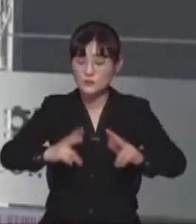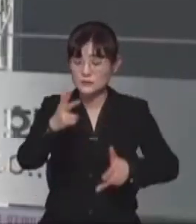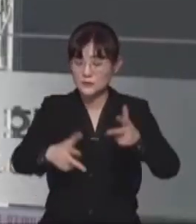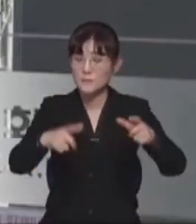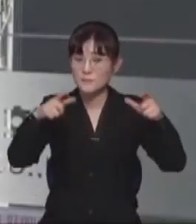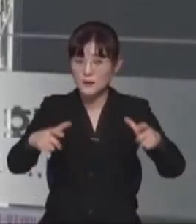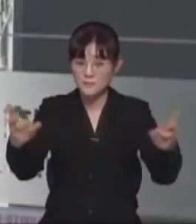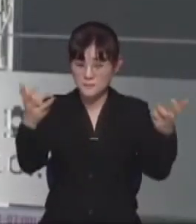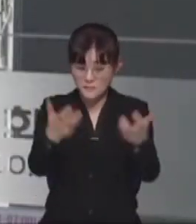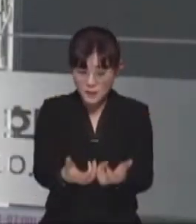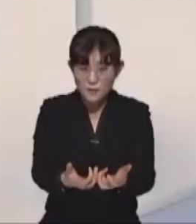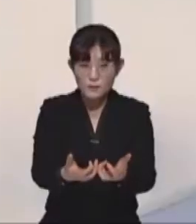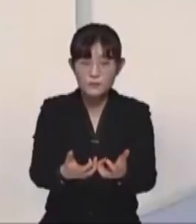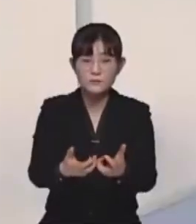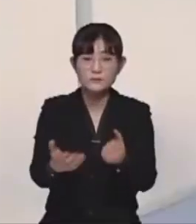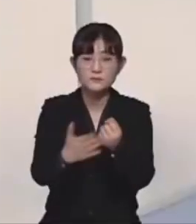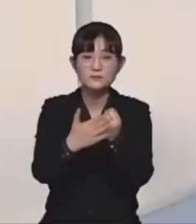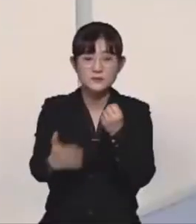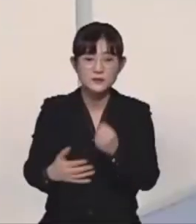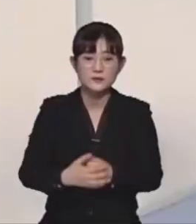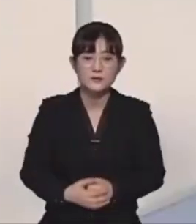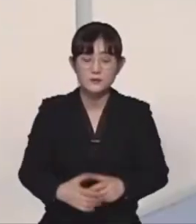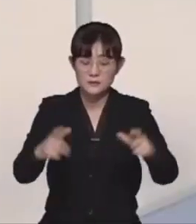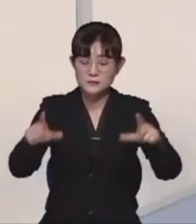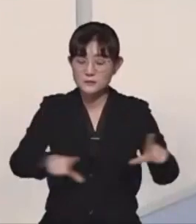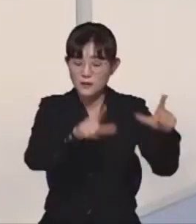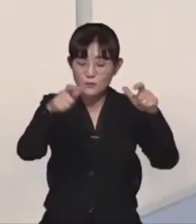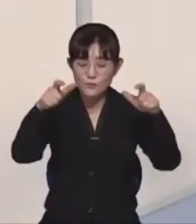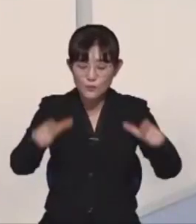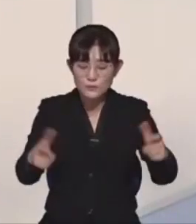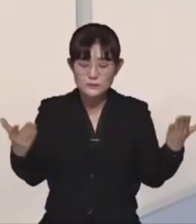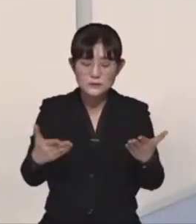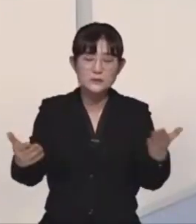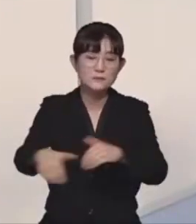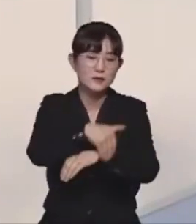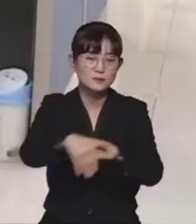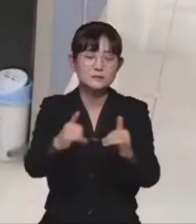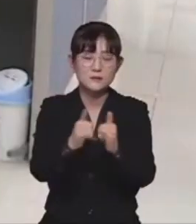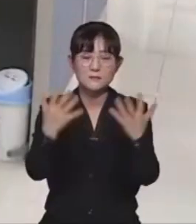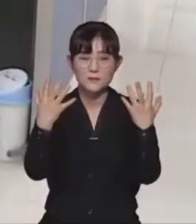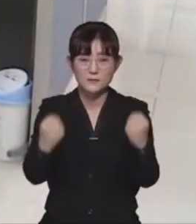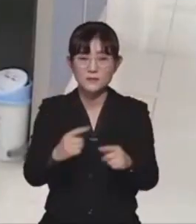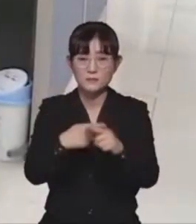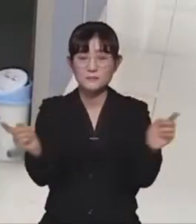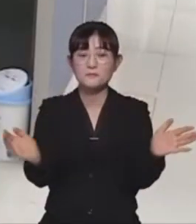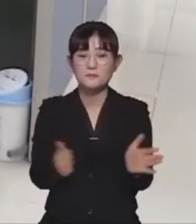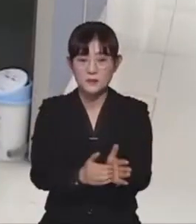사회기반 시설이 잘 갖춰지면서 지역에 머무는 직장인이 많은 것으로 분석했습니다.